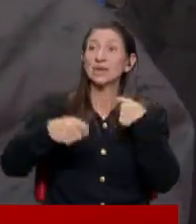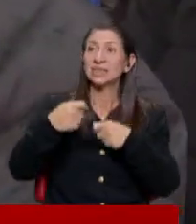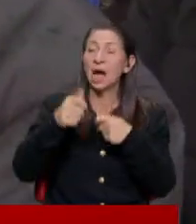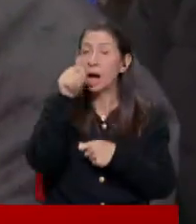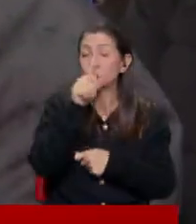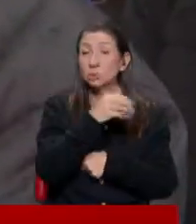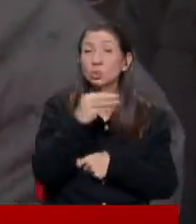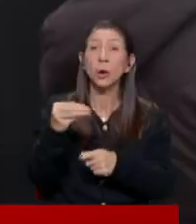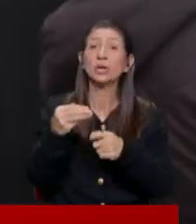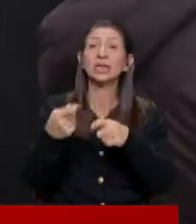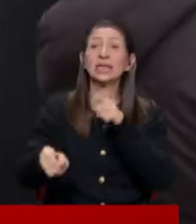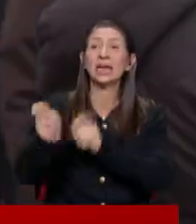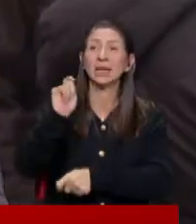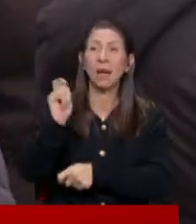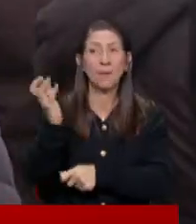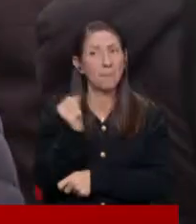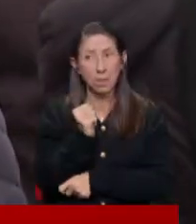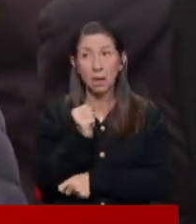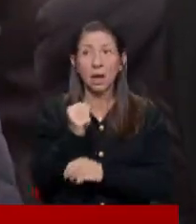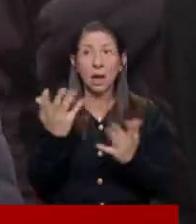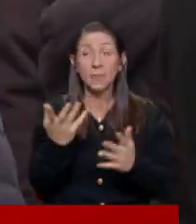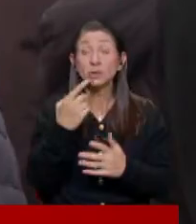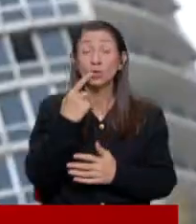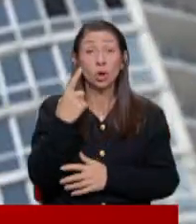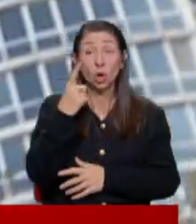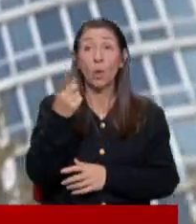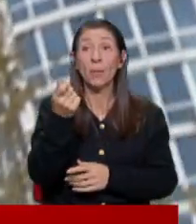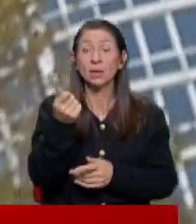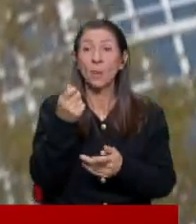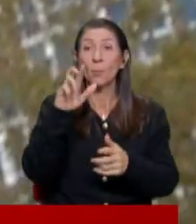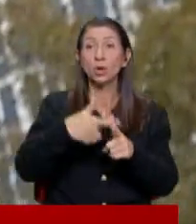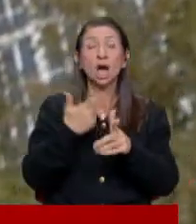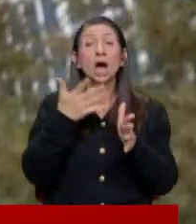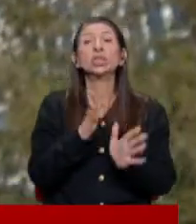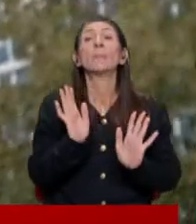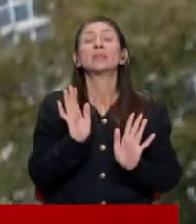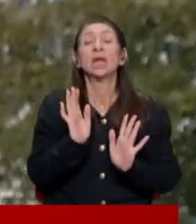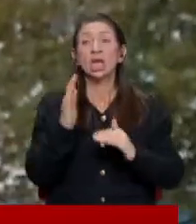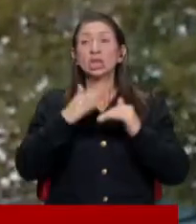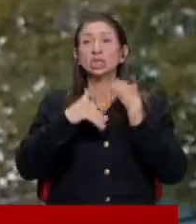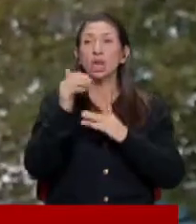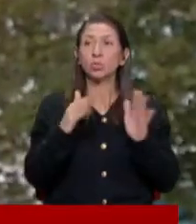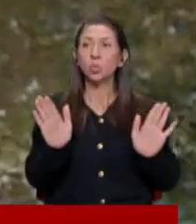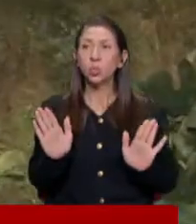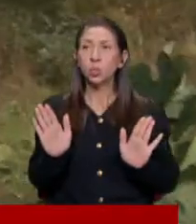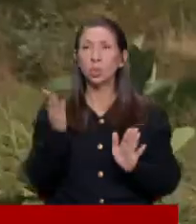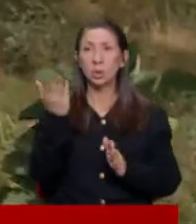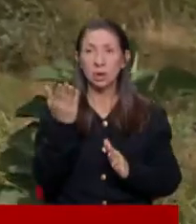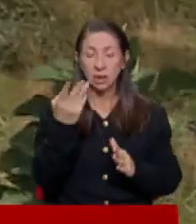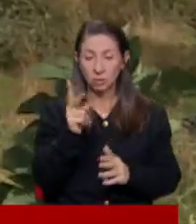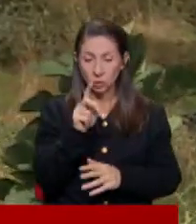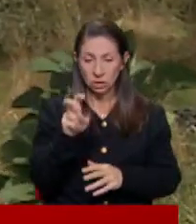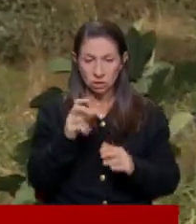bankasından 600 milyon liralık kredi çekildi. Ancak iddiaya göre o para da projeye harcanmadı, inşaat durdu.